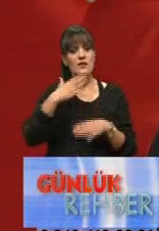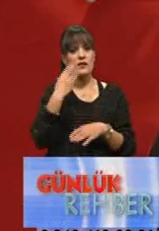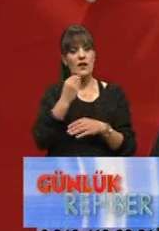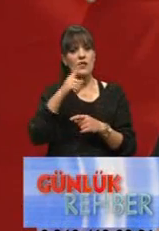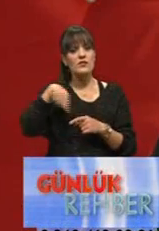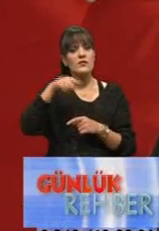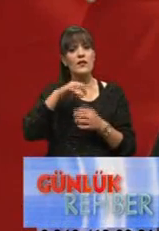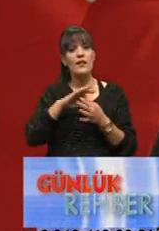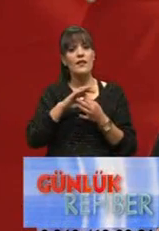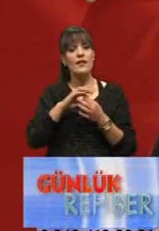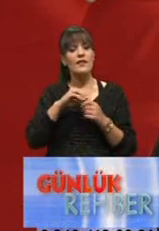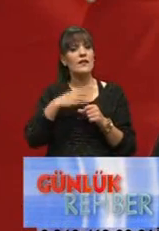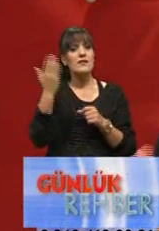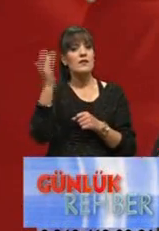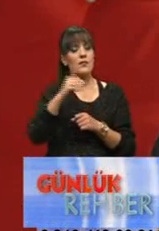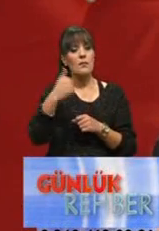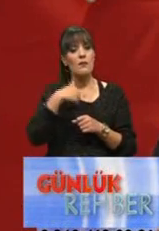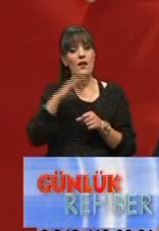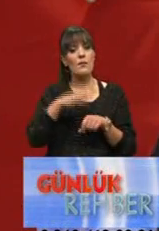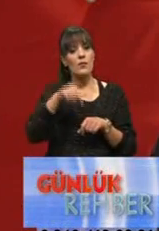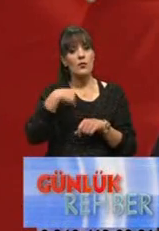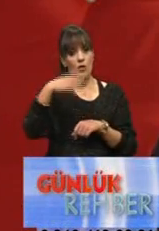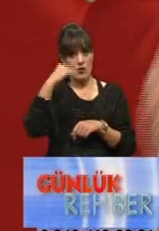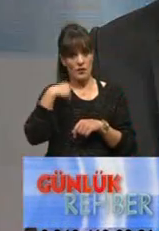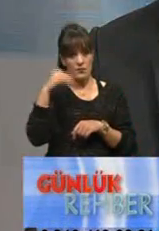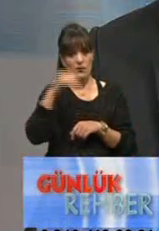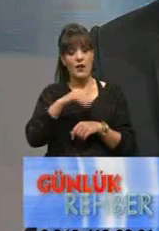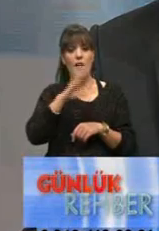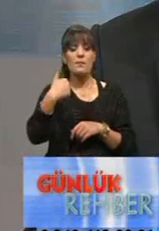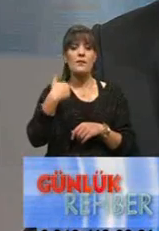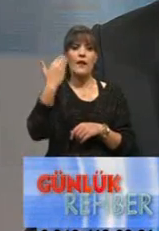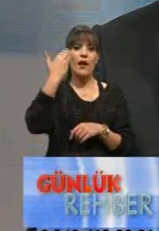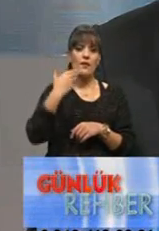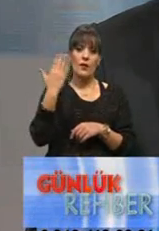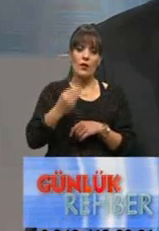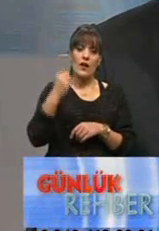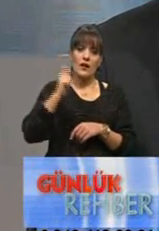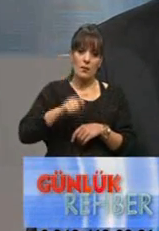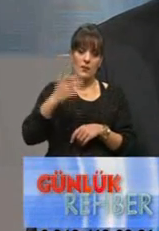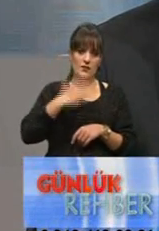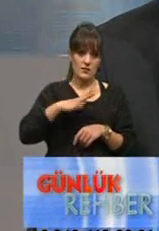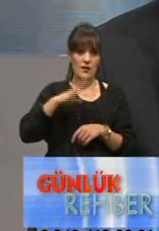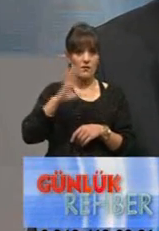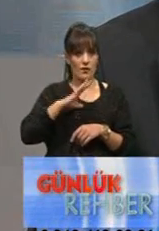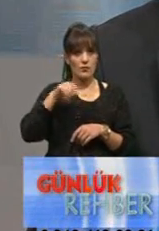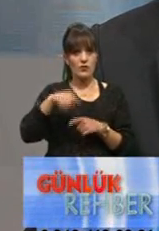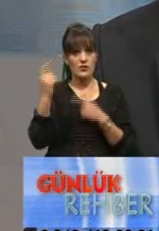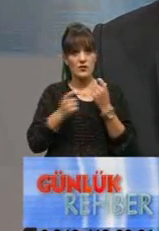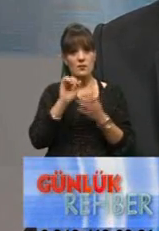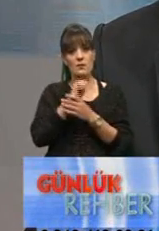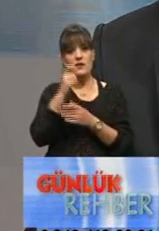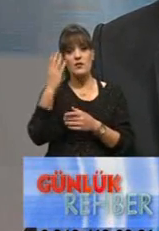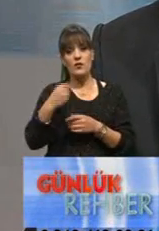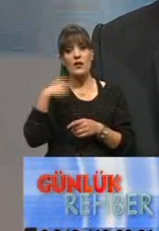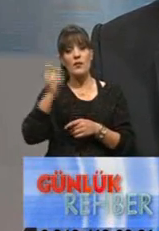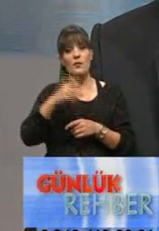gençler nasıl geliyorlar? Yani ben hemen şimdi, bunu öğreneyim diye mi geliyor? Hobi olarak yapmak isteyenler de var bu işi. Meslek olarak